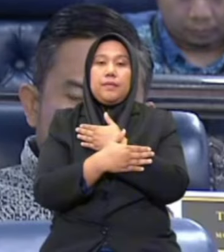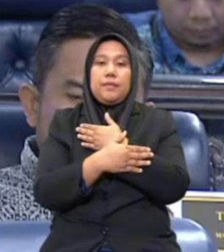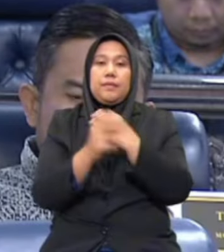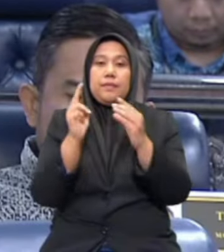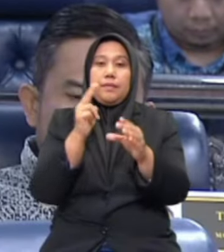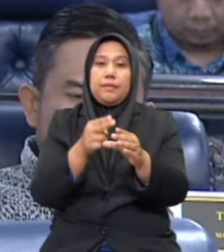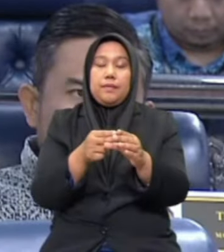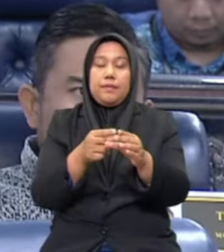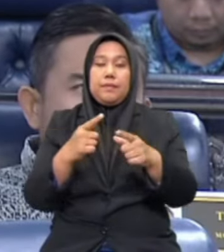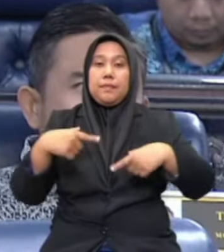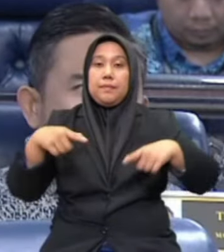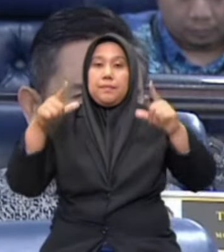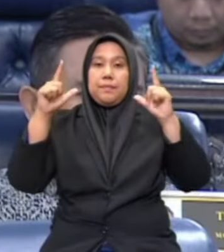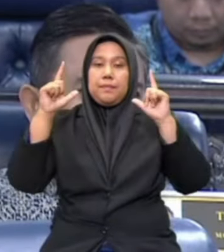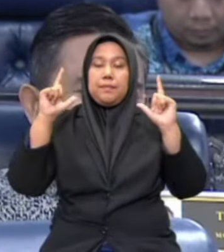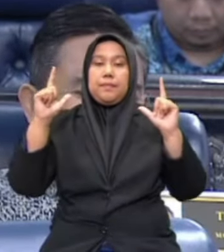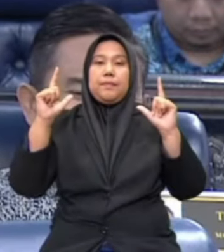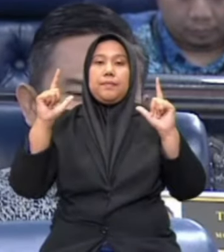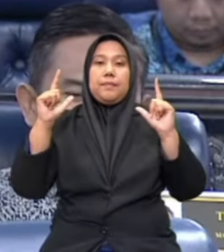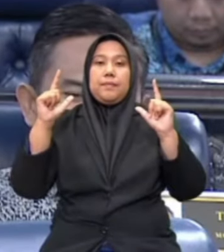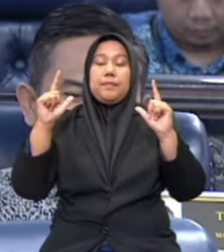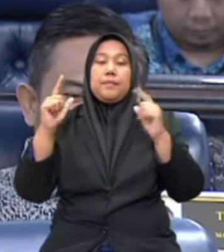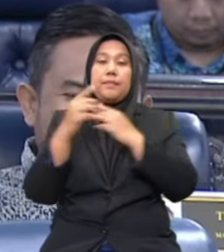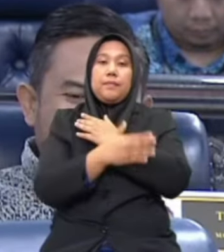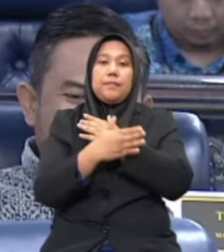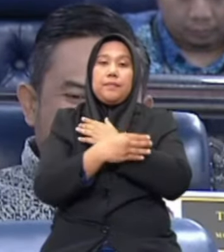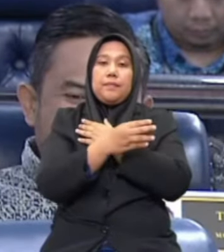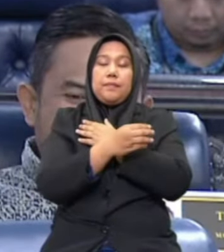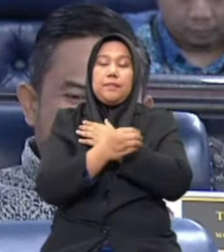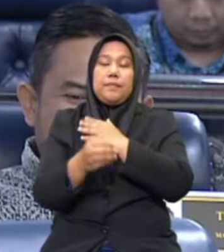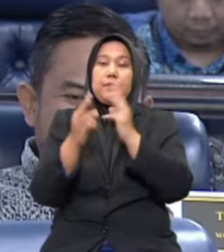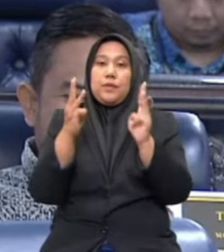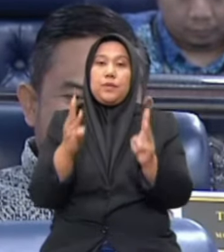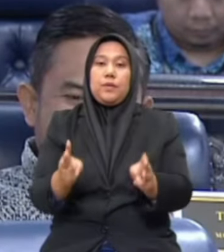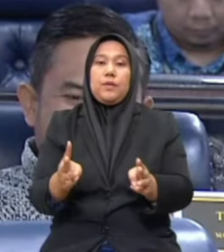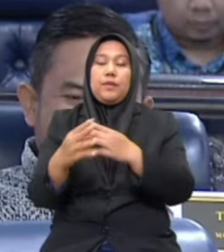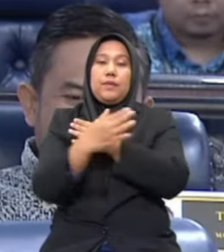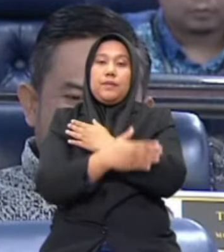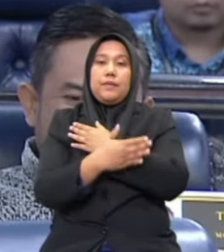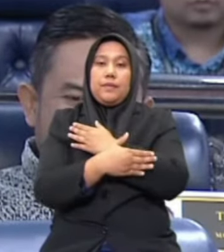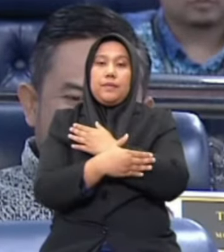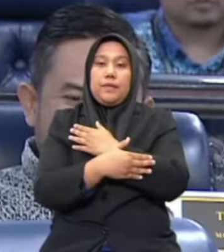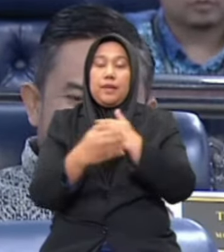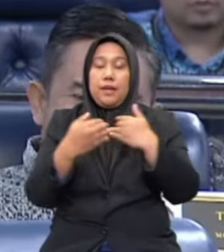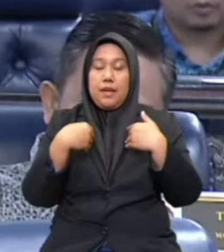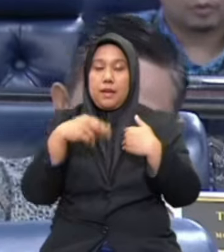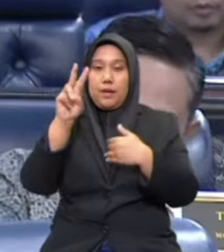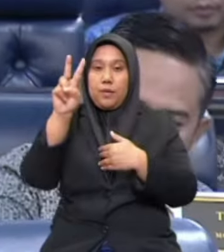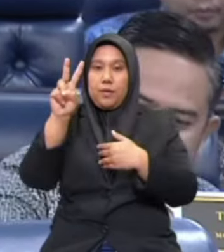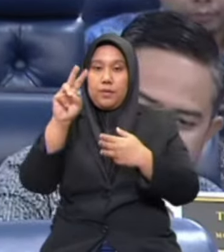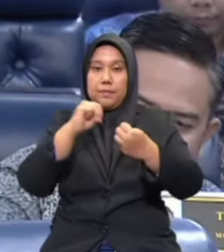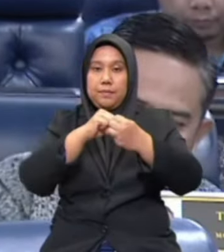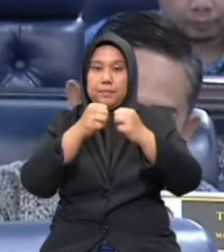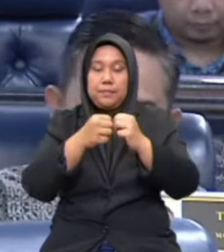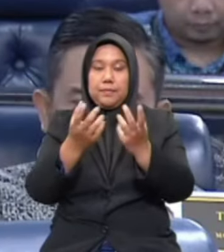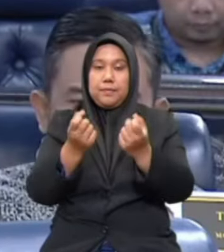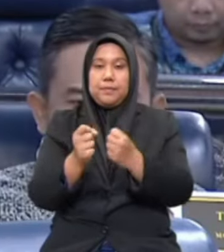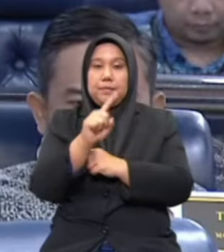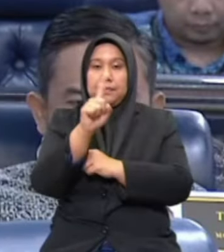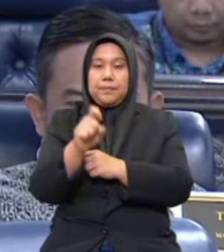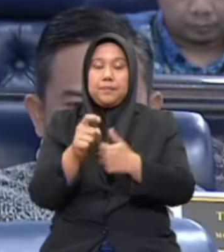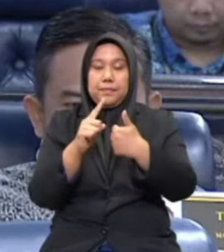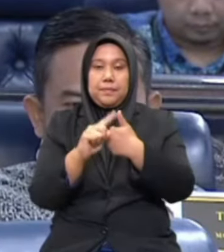kedalatan negara dan juga kewarganegaraan so saya mendapati bahawa ada dua isu yang saya kena bertanya k dengan Menteri